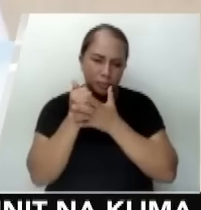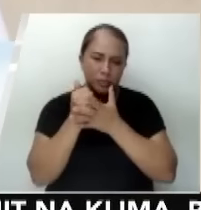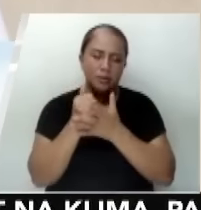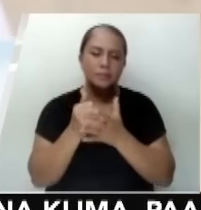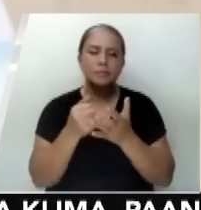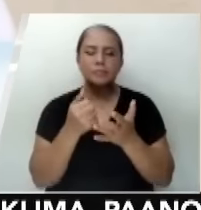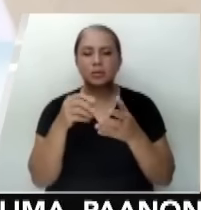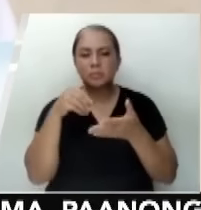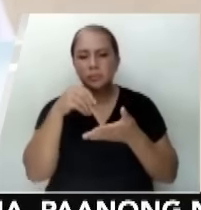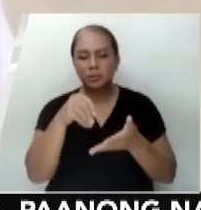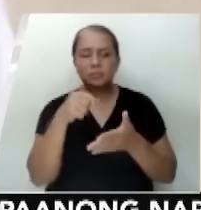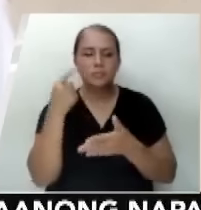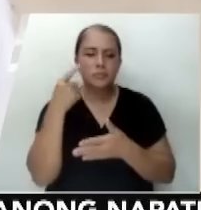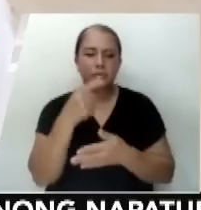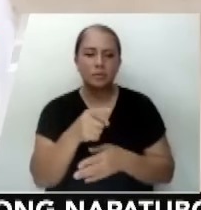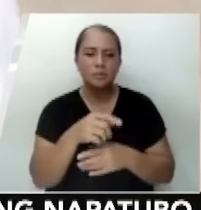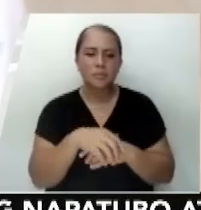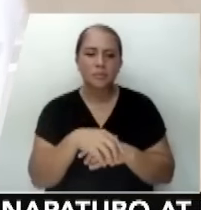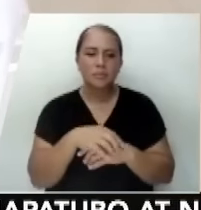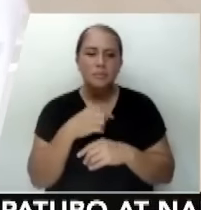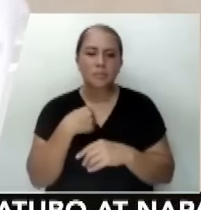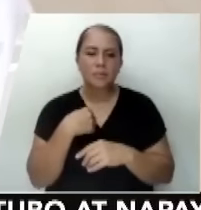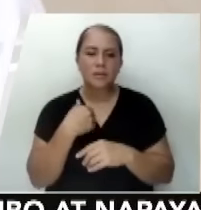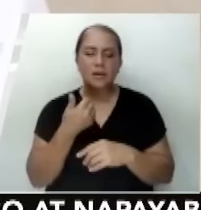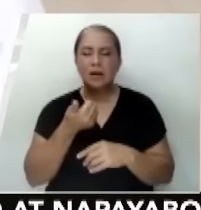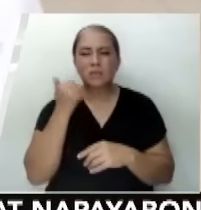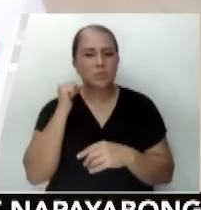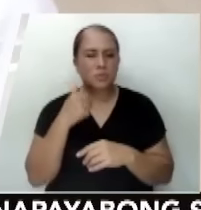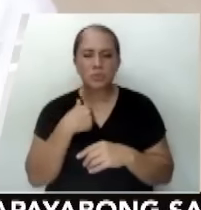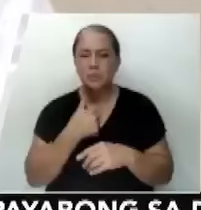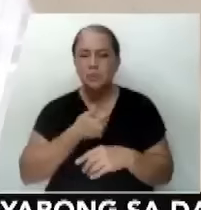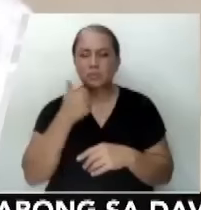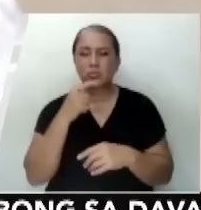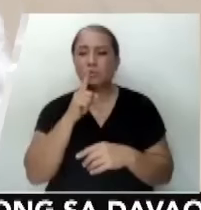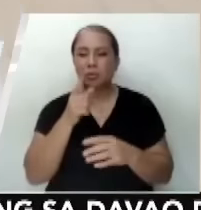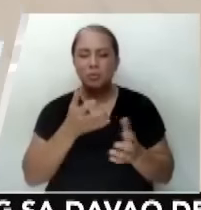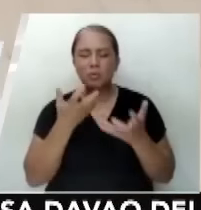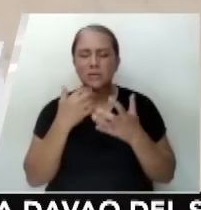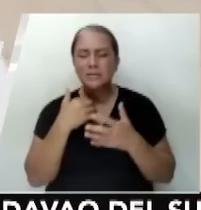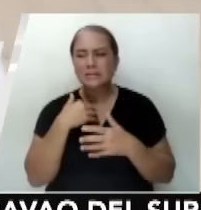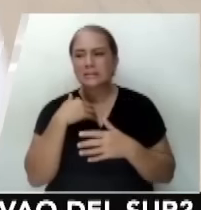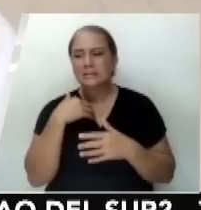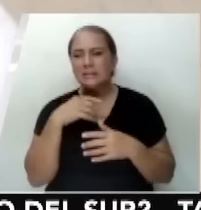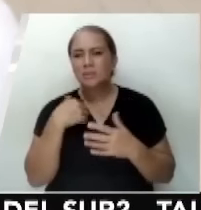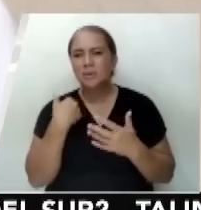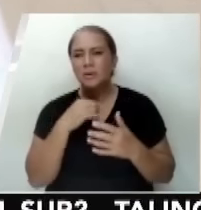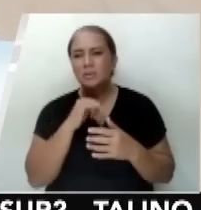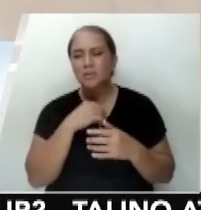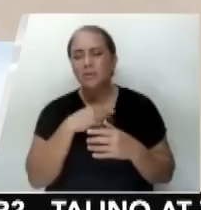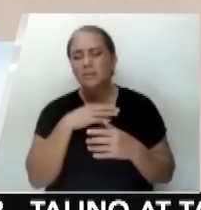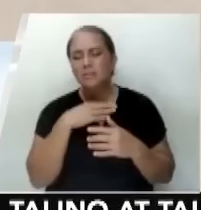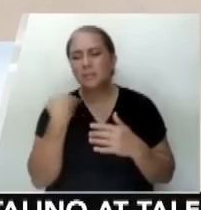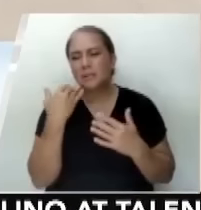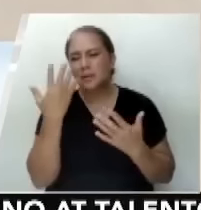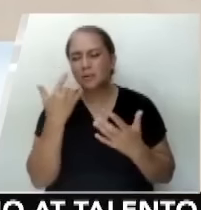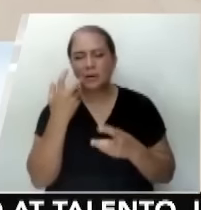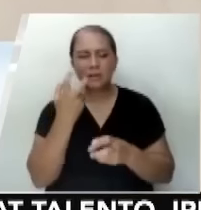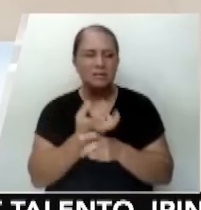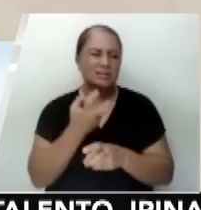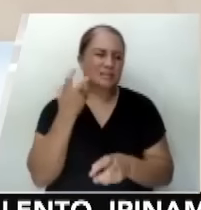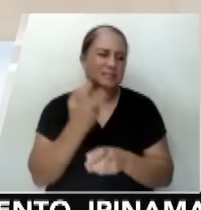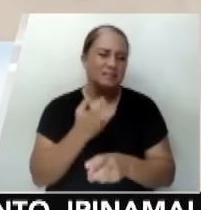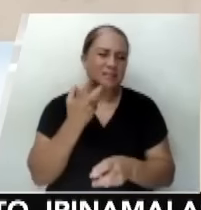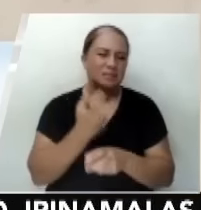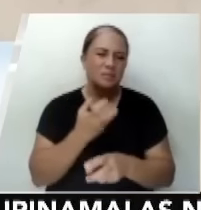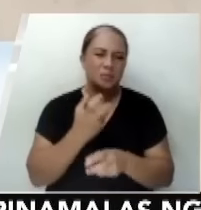kanila. Hirap po talagang ayaw ko na halos mo. Gusto ko nang mamatay na hindi ko na maranasan ng paghihirap ng gagawin ko po yan. Ako po lahat gagawa